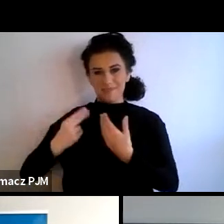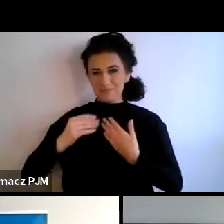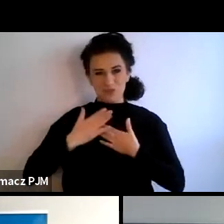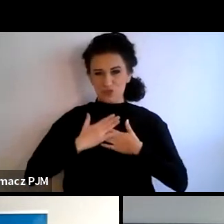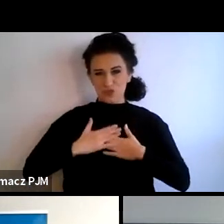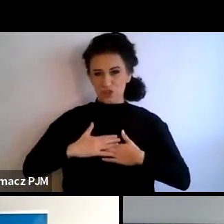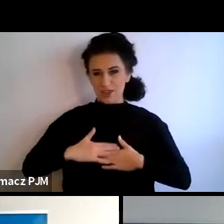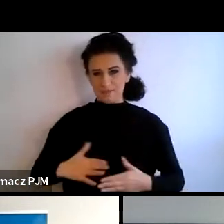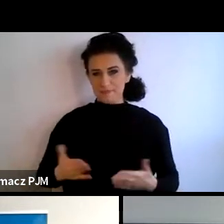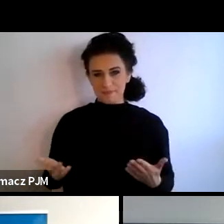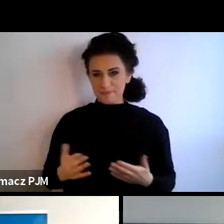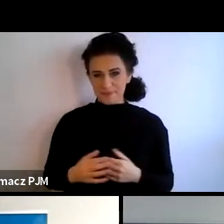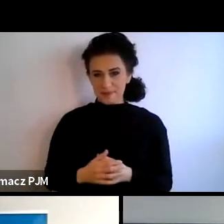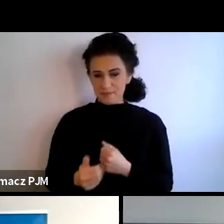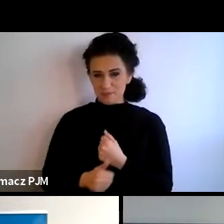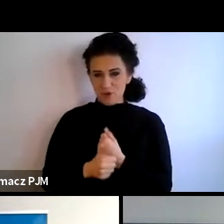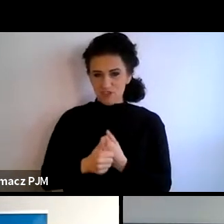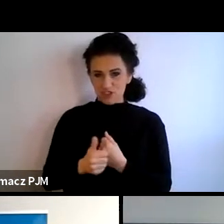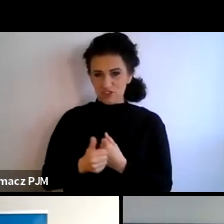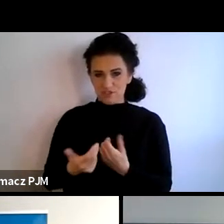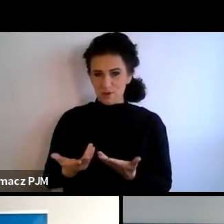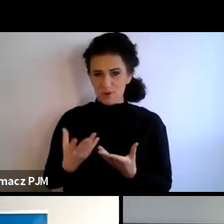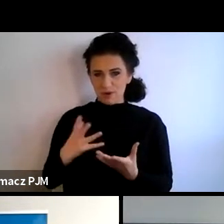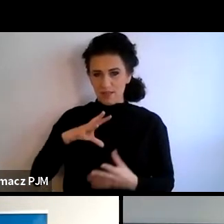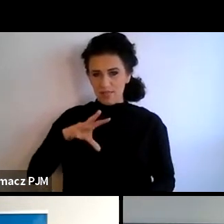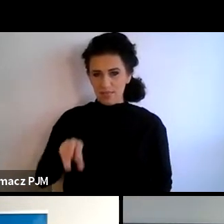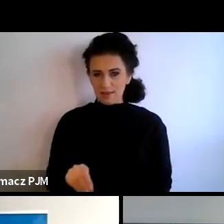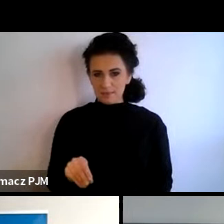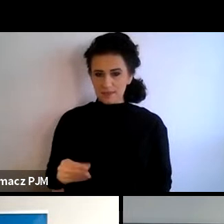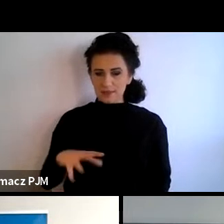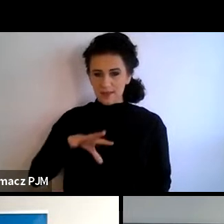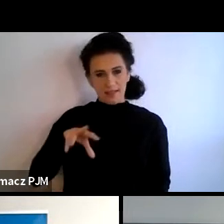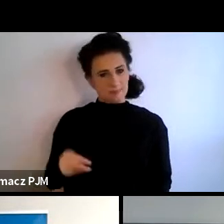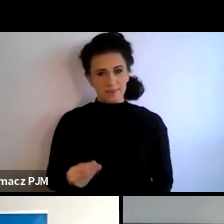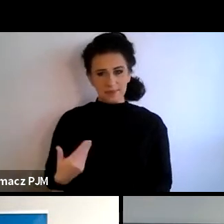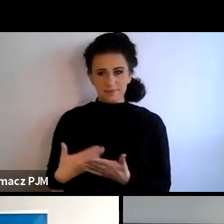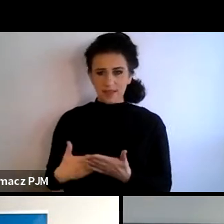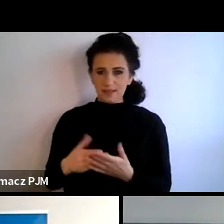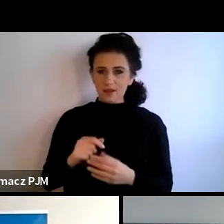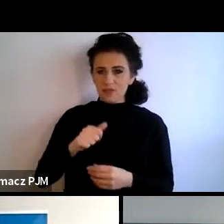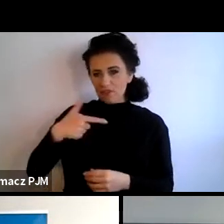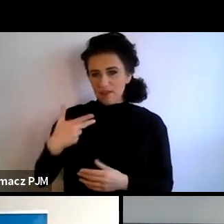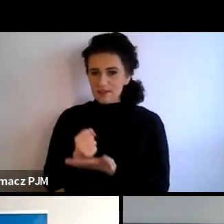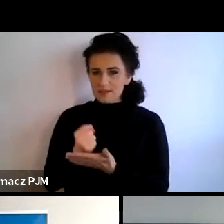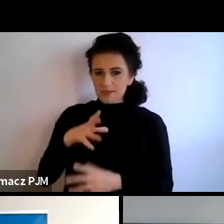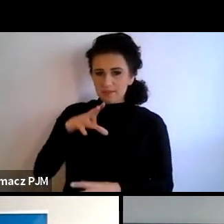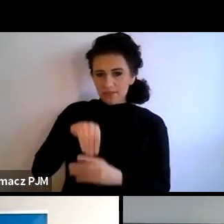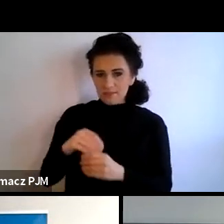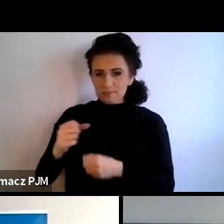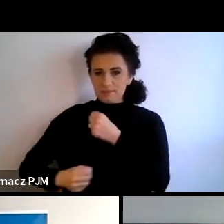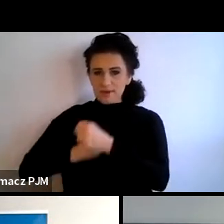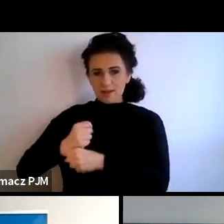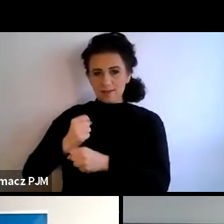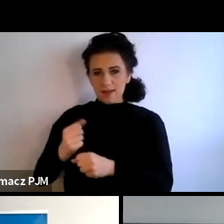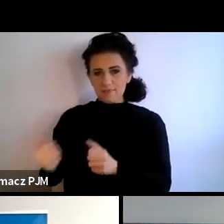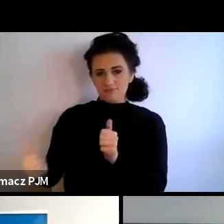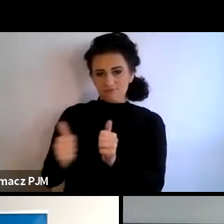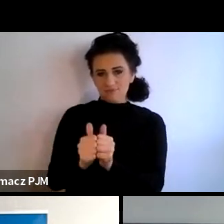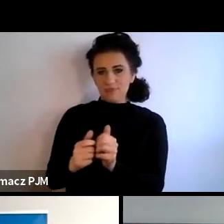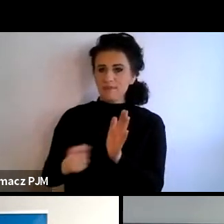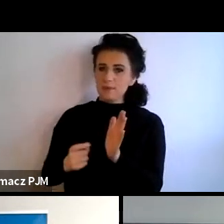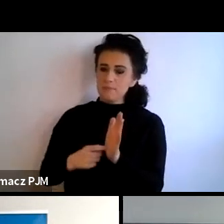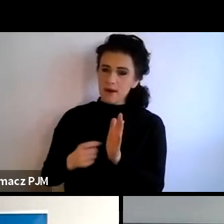nieprzyjemny, że powodowało to pewne spięcie. Więc to naprawdę wiele aspektów tej pracy wymaga